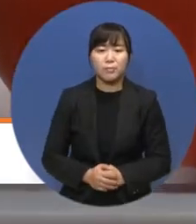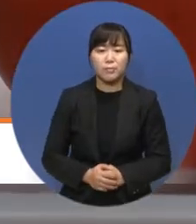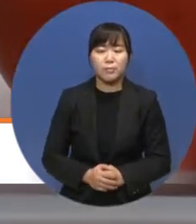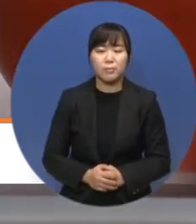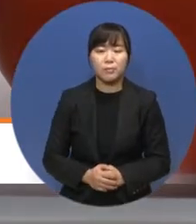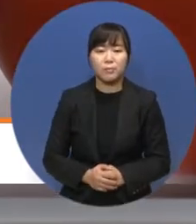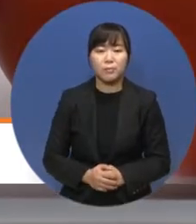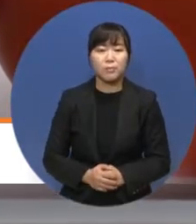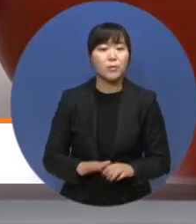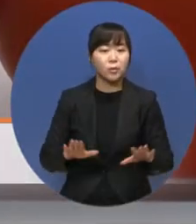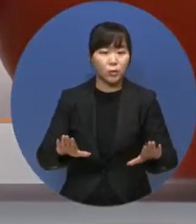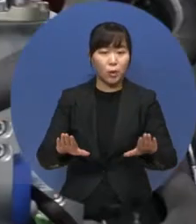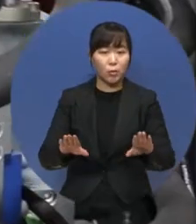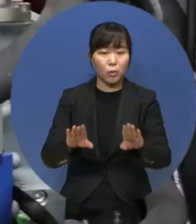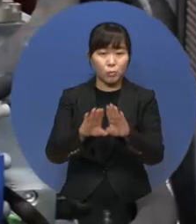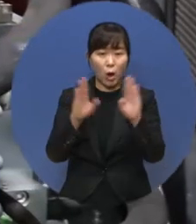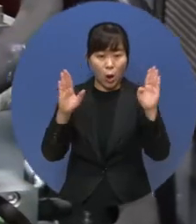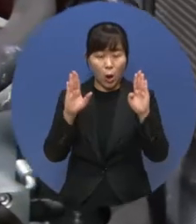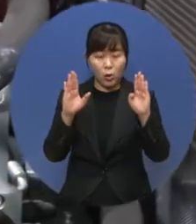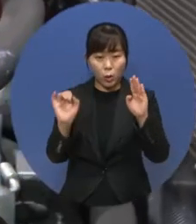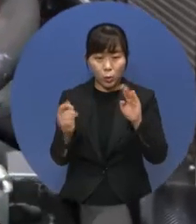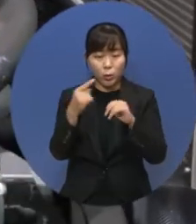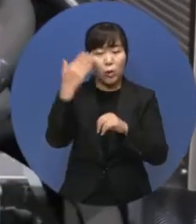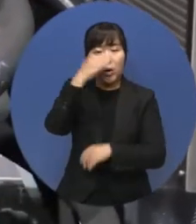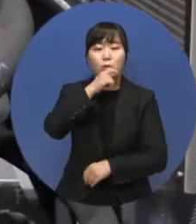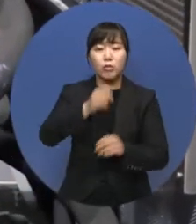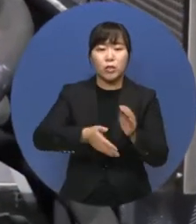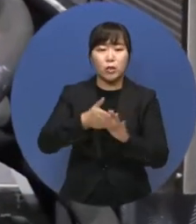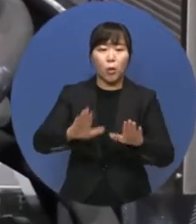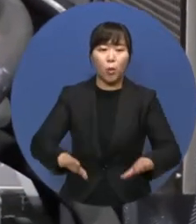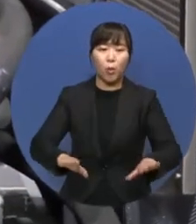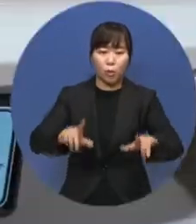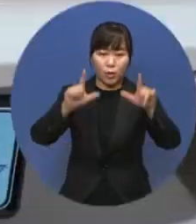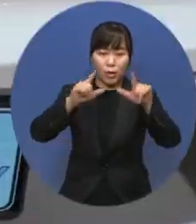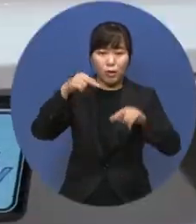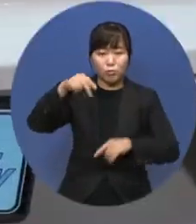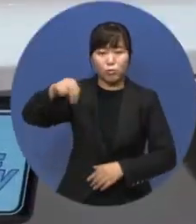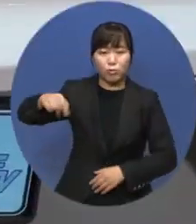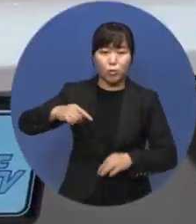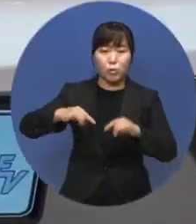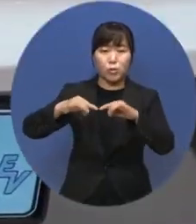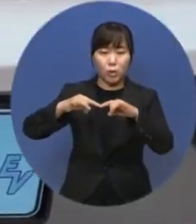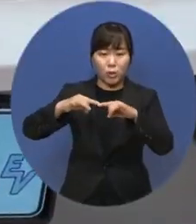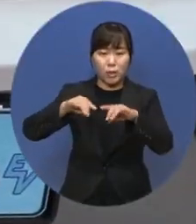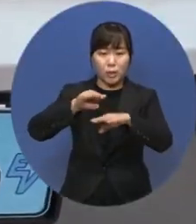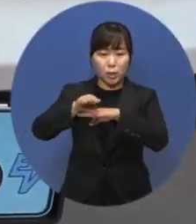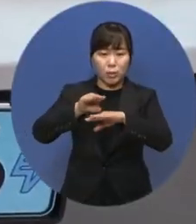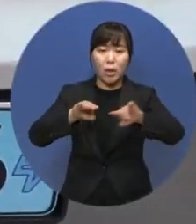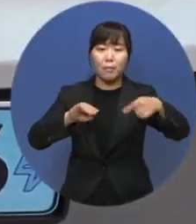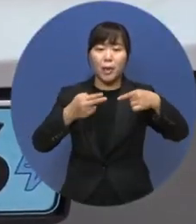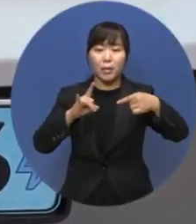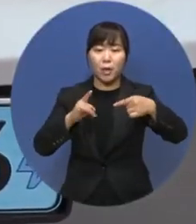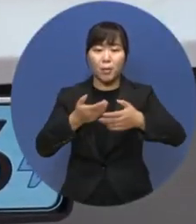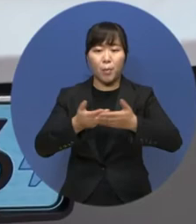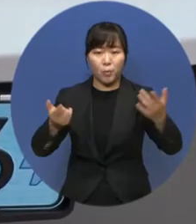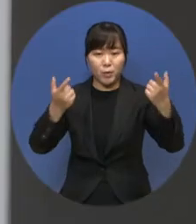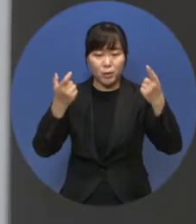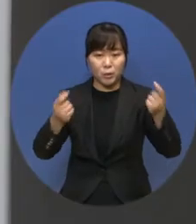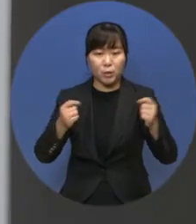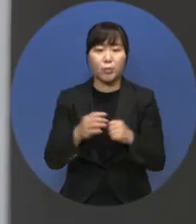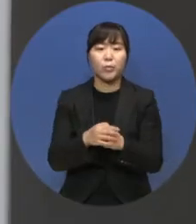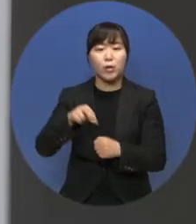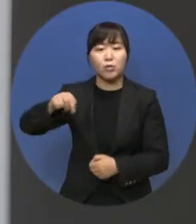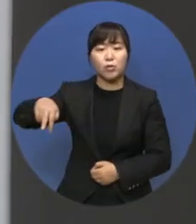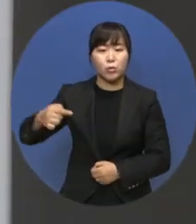이번 수소 충전소 준공을 계기로 여수시는 올 한 해 수소 전기 자동차 100대를 보급하는 등